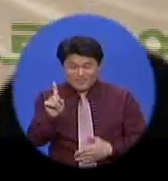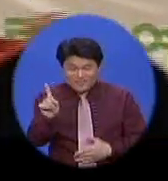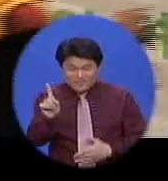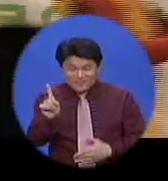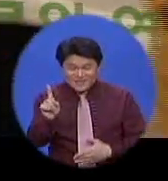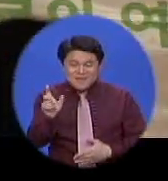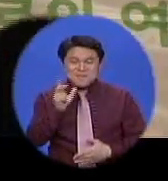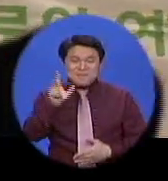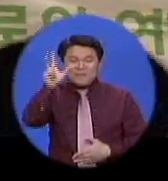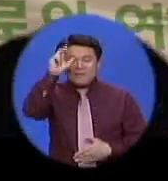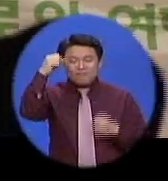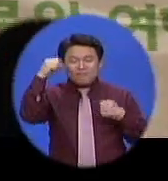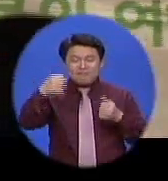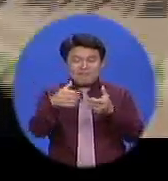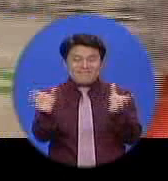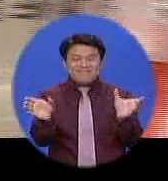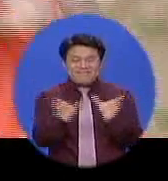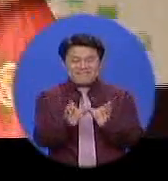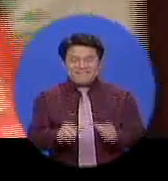통영예술단인데요.